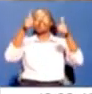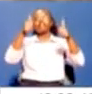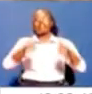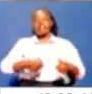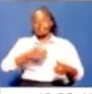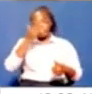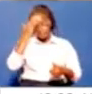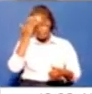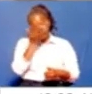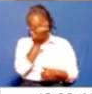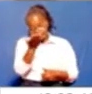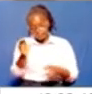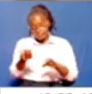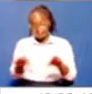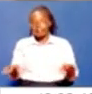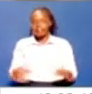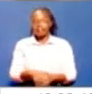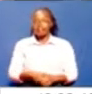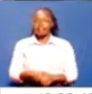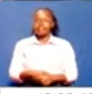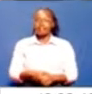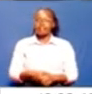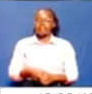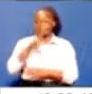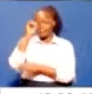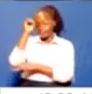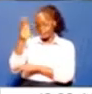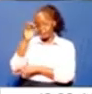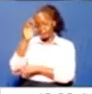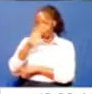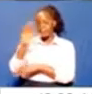chini. Kitu tunaomba ni kanjo na all the